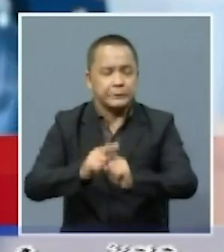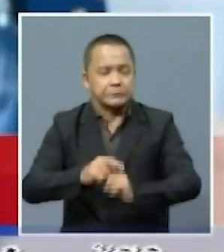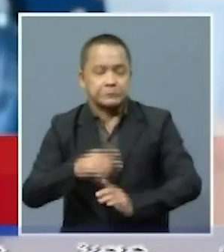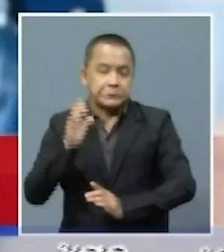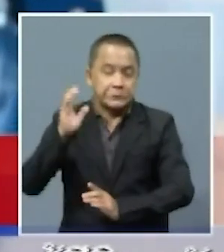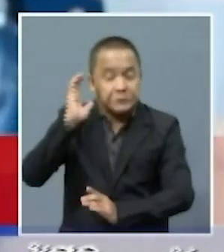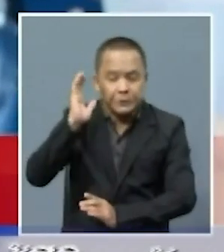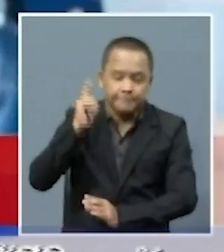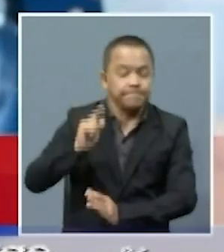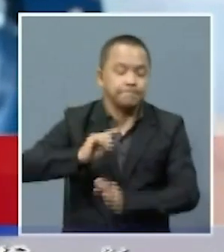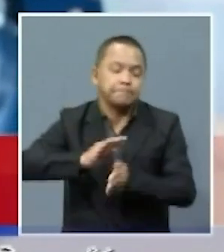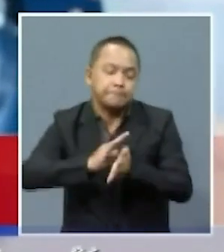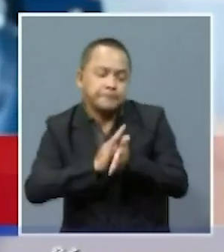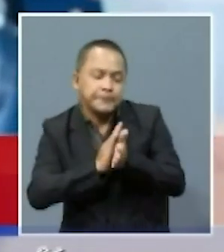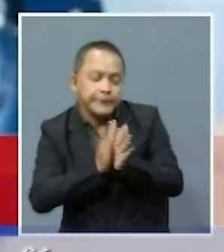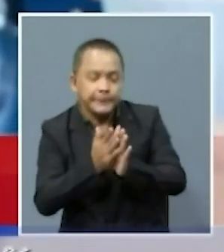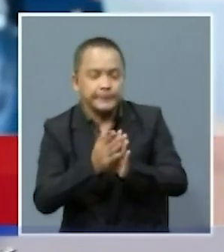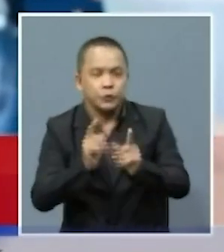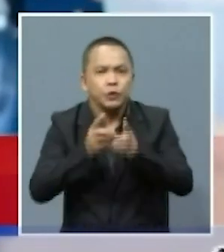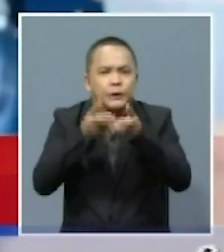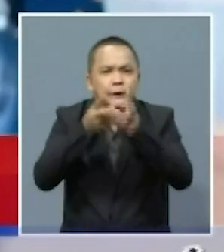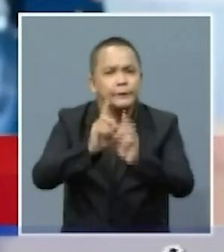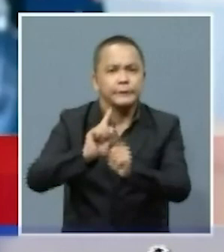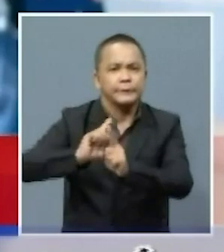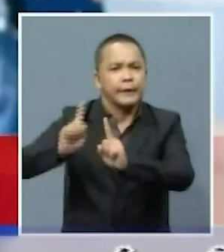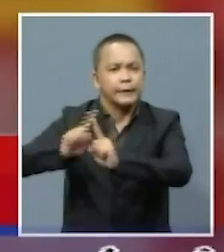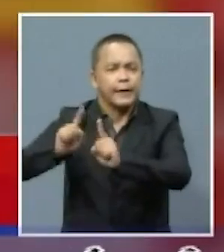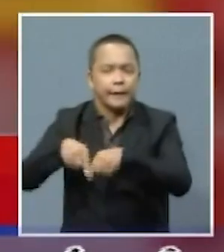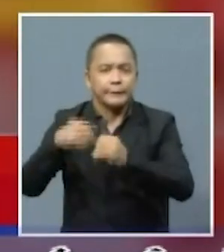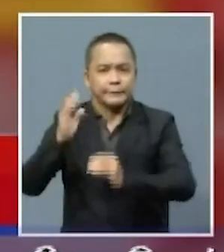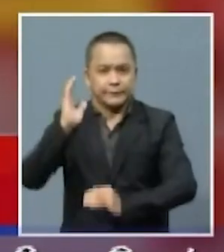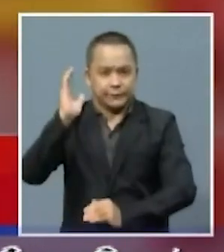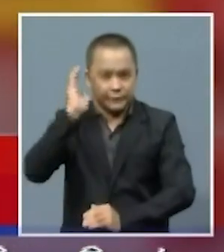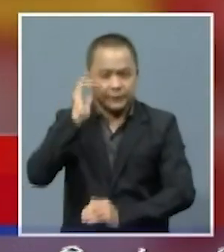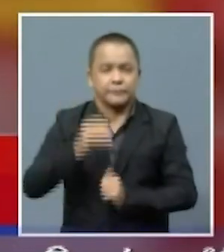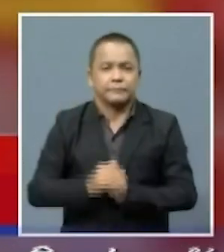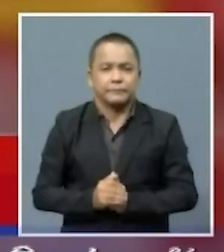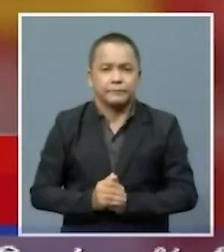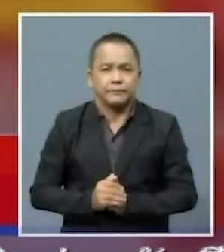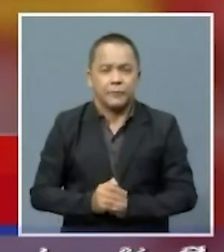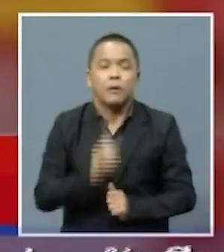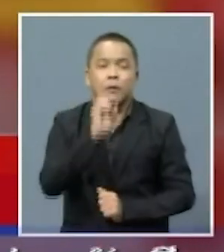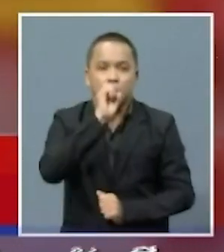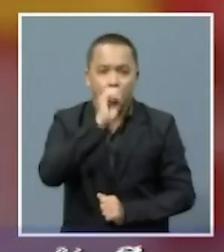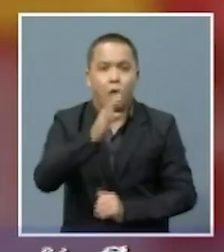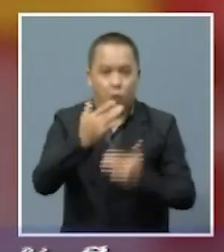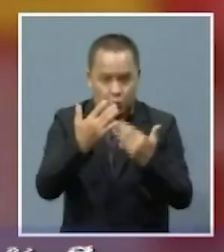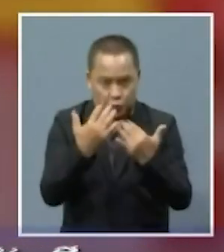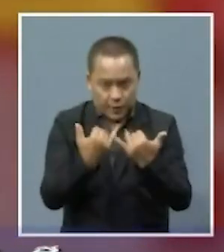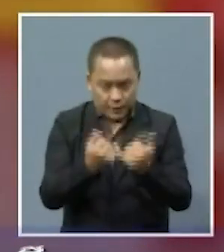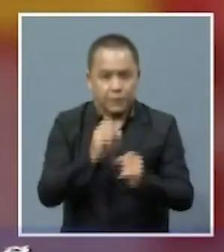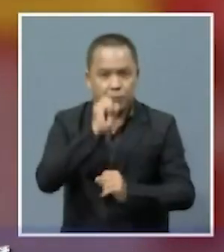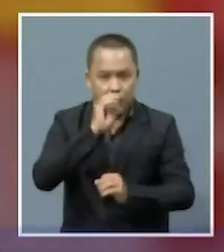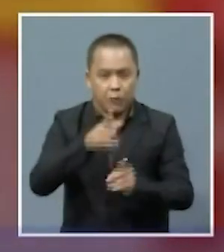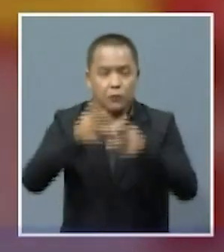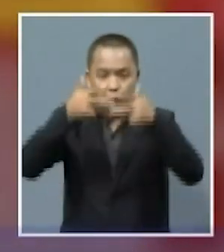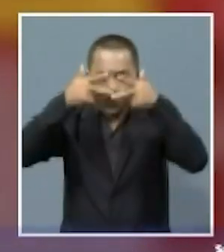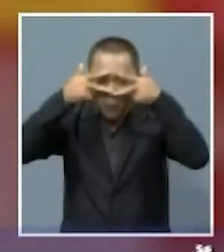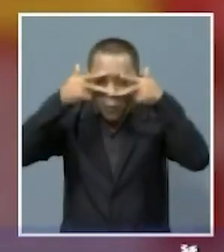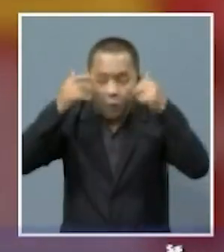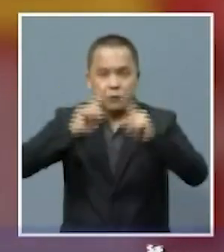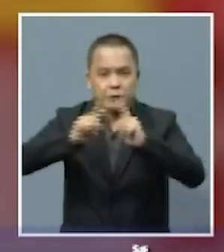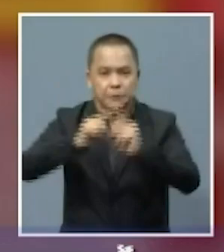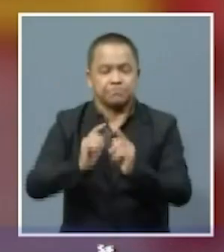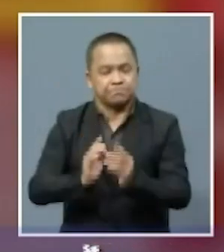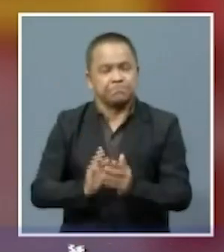ไม่เชื่อถือในสิ่งนี้ก็ไปปรับเปลี่ยนเป็นรูปแบบใหม่เพื่อให้เกิดความน่าเชื่อถือมากขึ้นต้องบอกว่าปัจจุบันอย่างที่บอกไปมิจฉาชีพเนี่ย